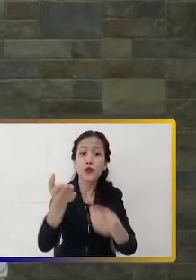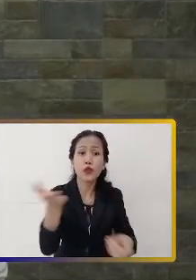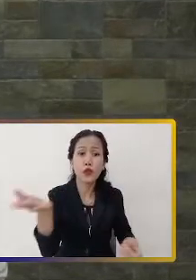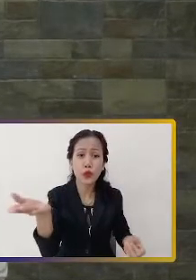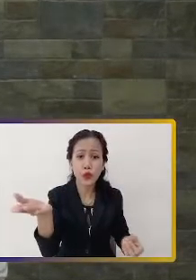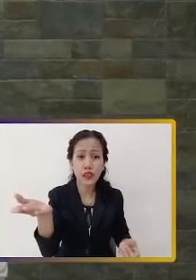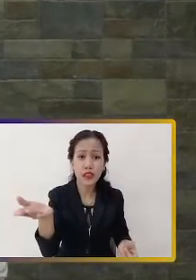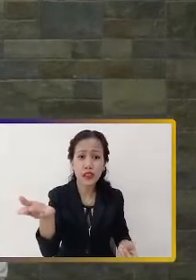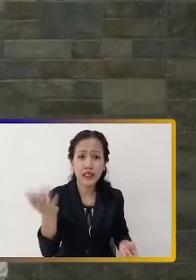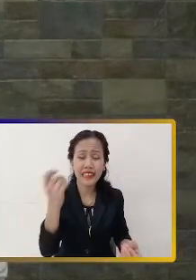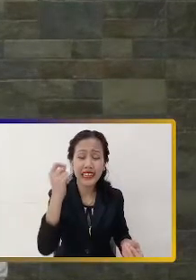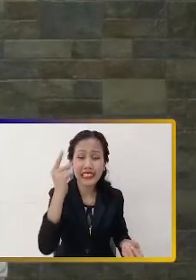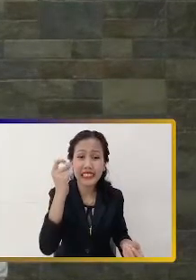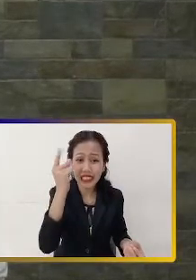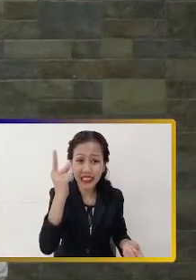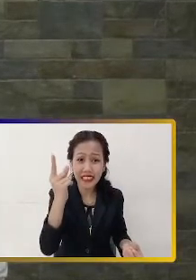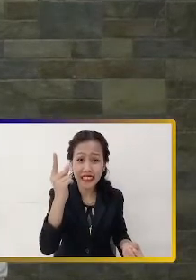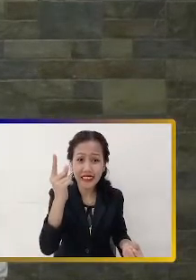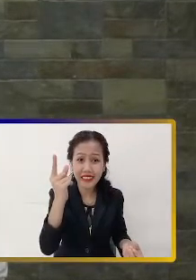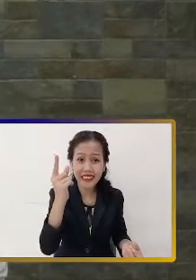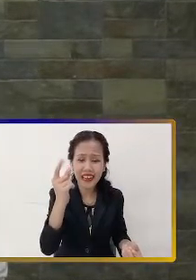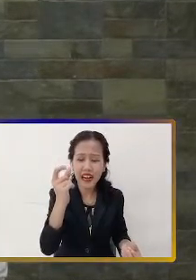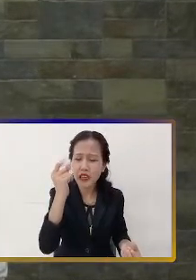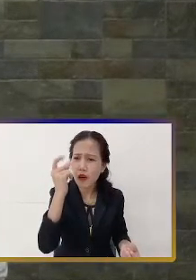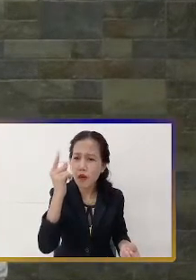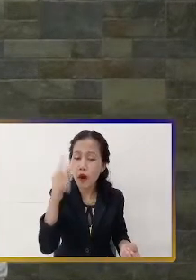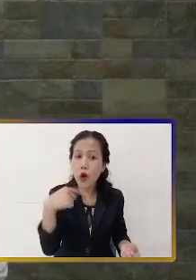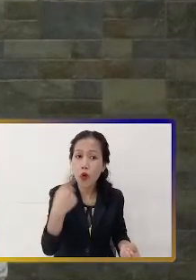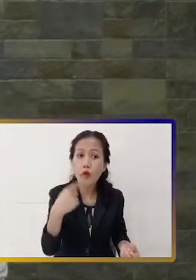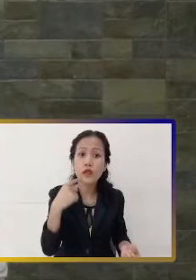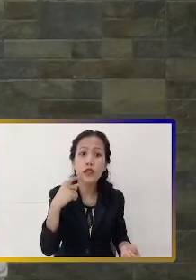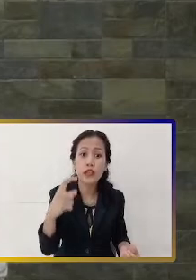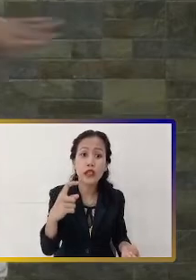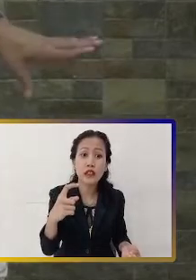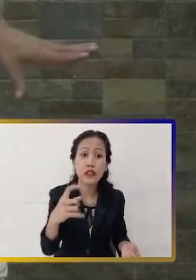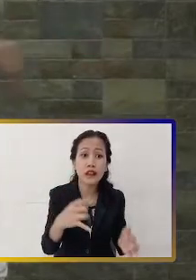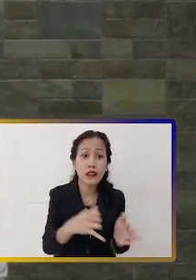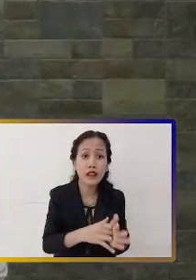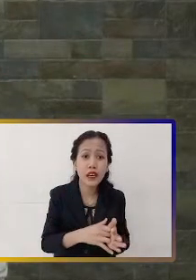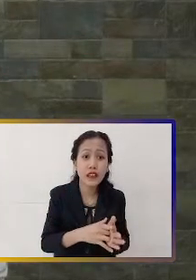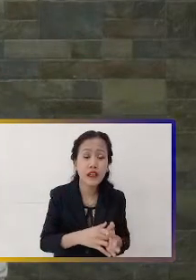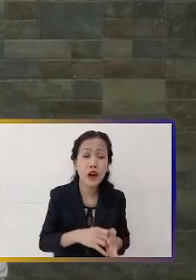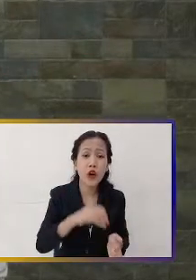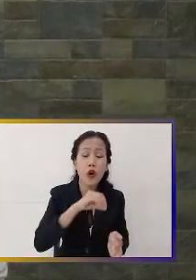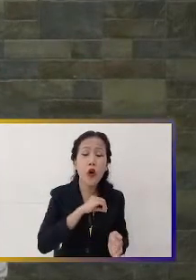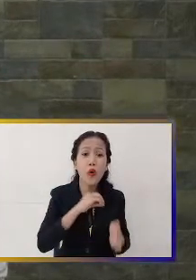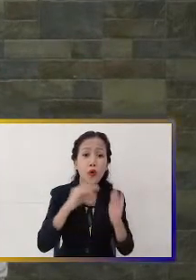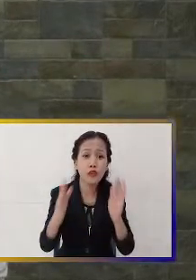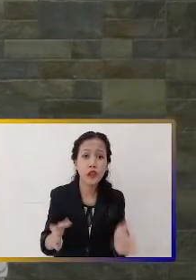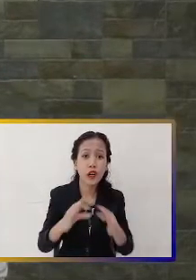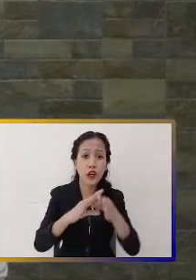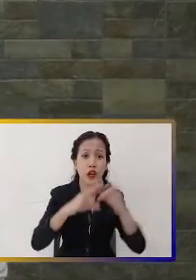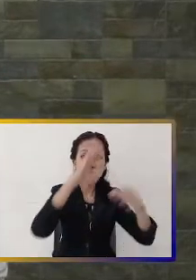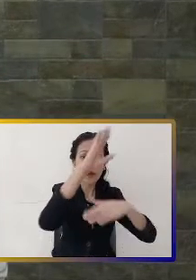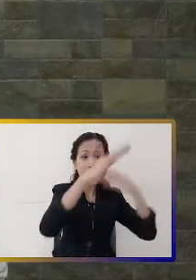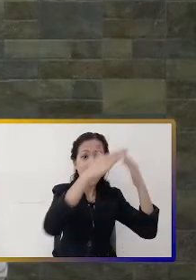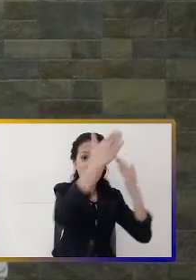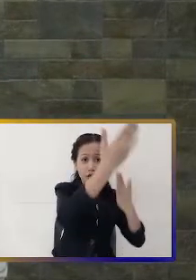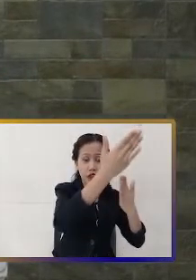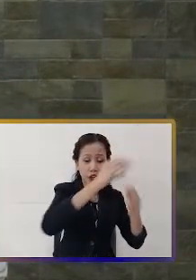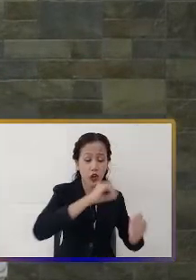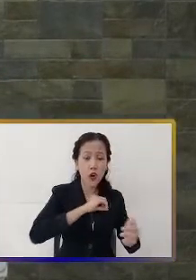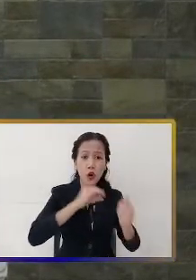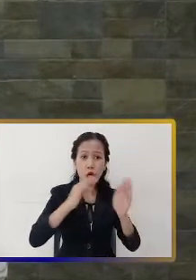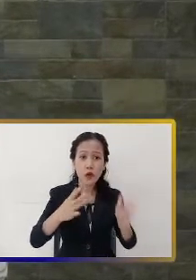you understand kung sino ang nagsasalita ng ganito? Yung may-ari ng langit at lupa. May-ari ng ginto. May-ari ng